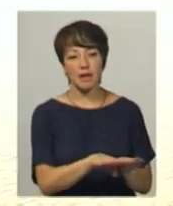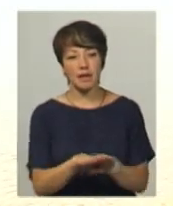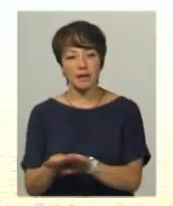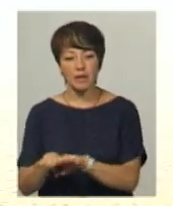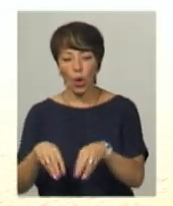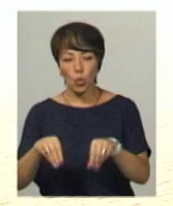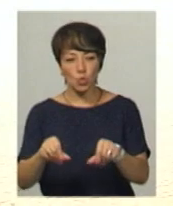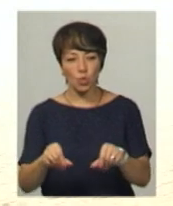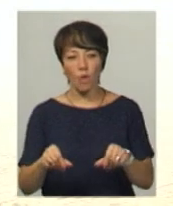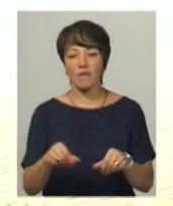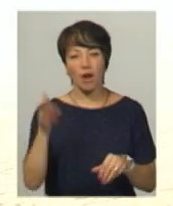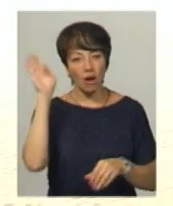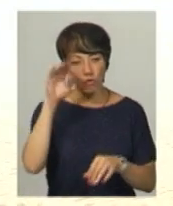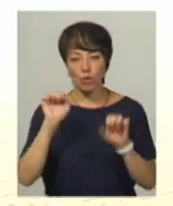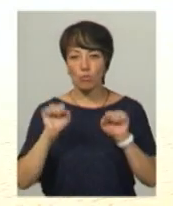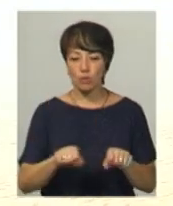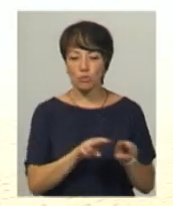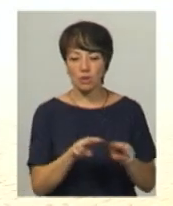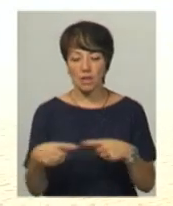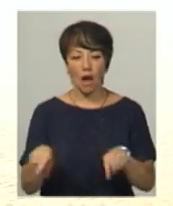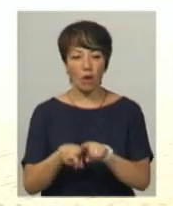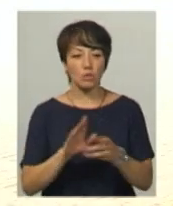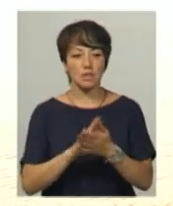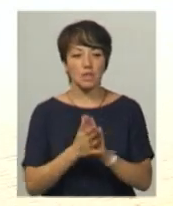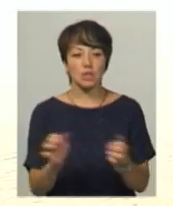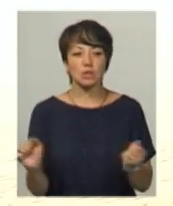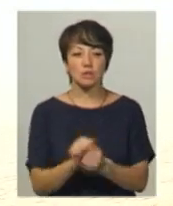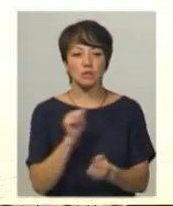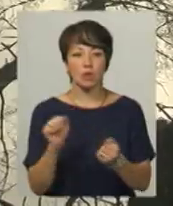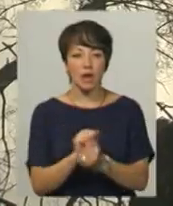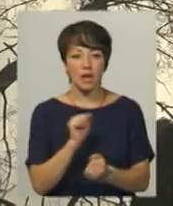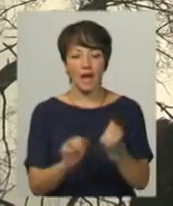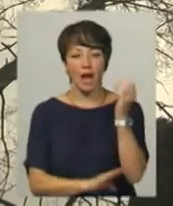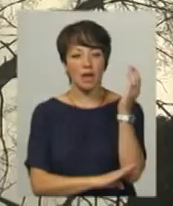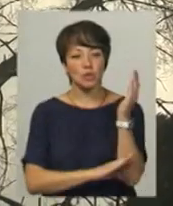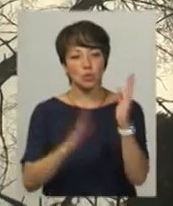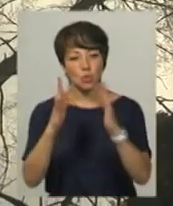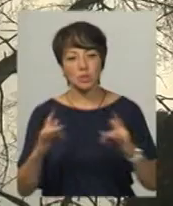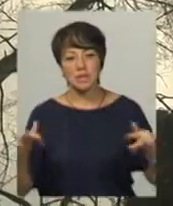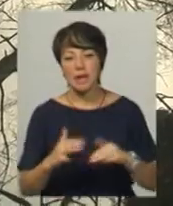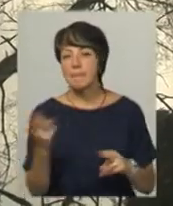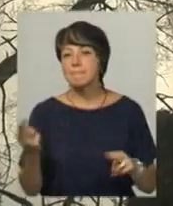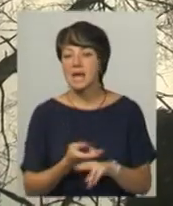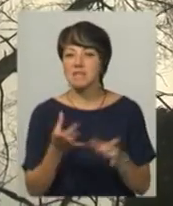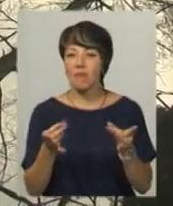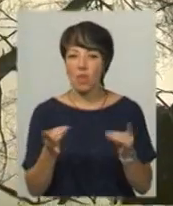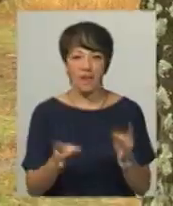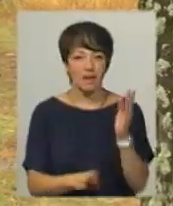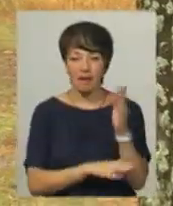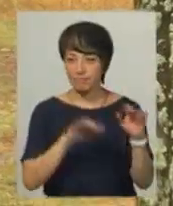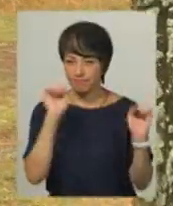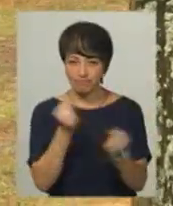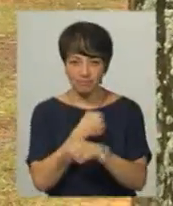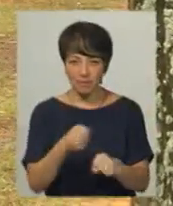вод ми можемо спостерігати тут таку картину всихання сосни звичайної. Без достатньої кількості вологи дерева не в силі